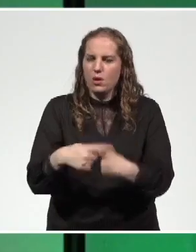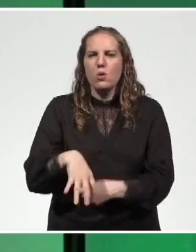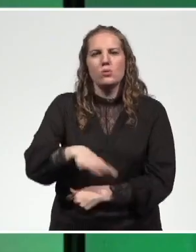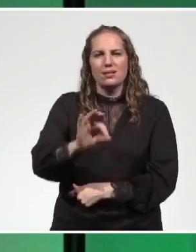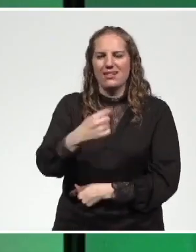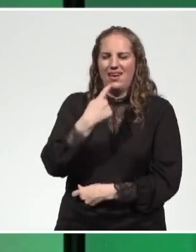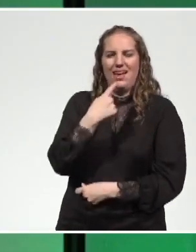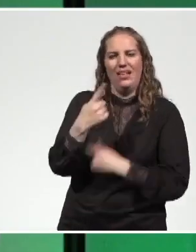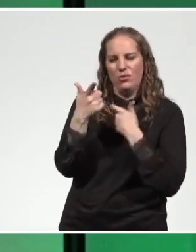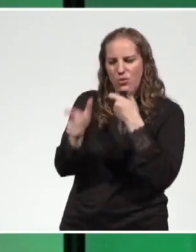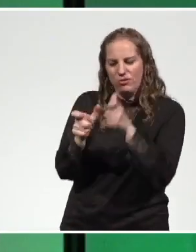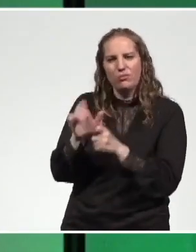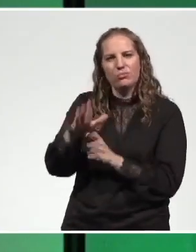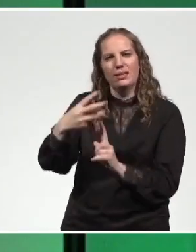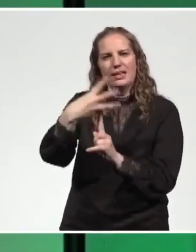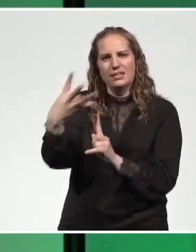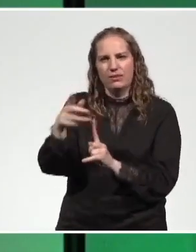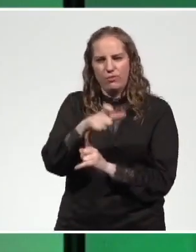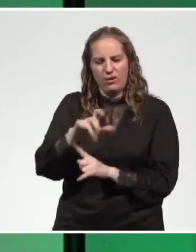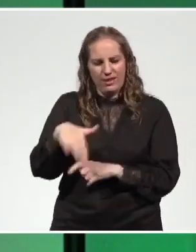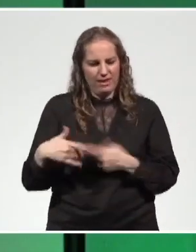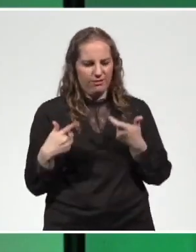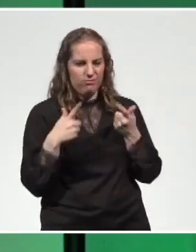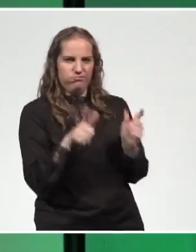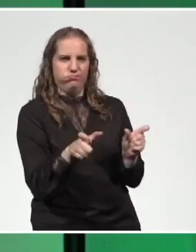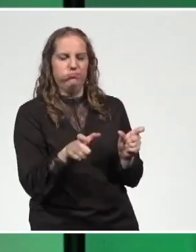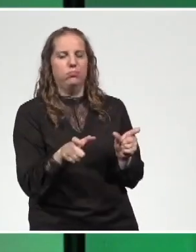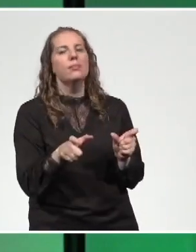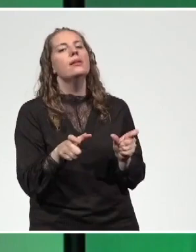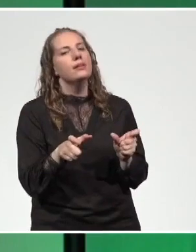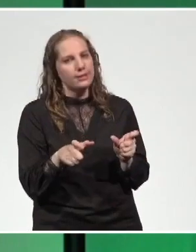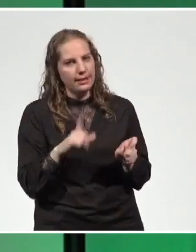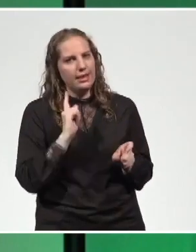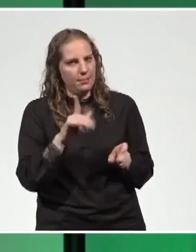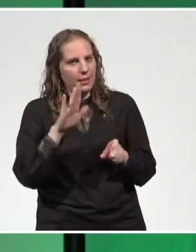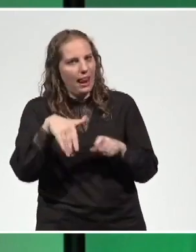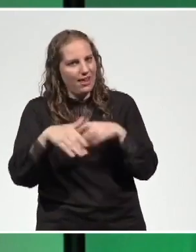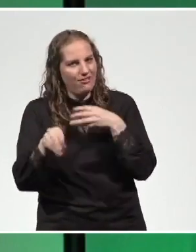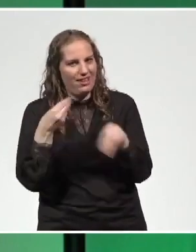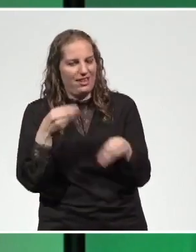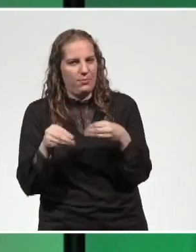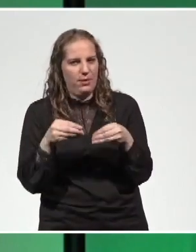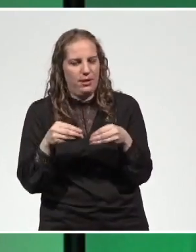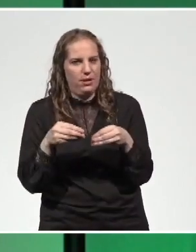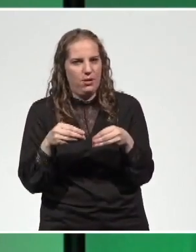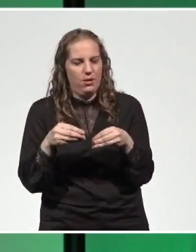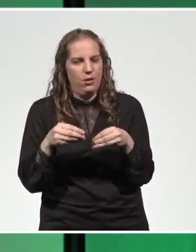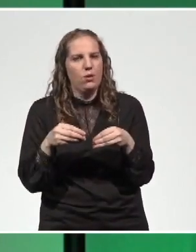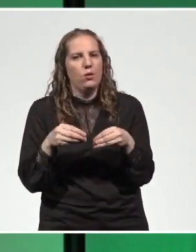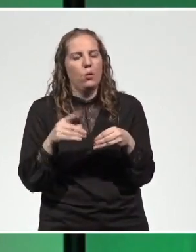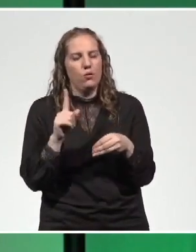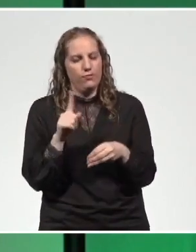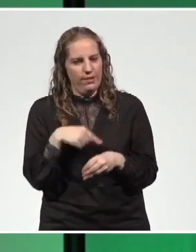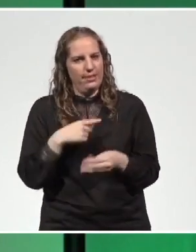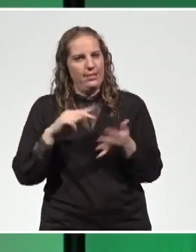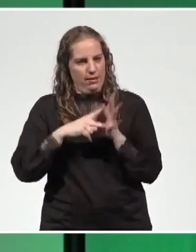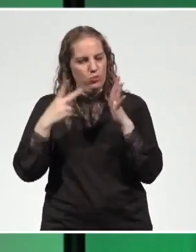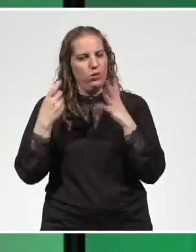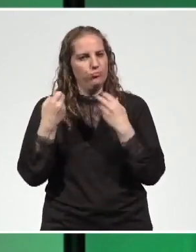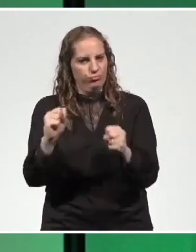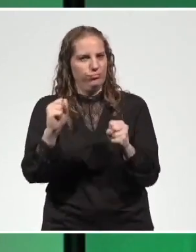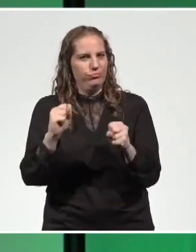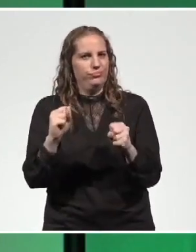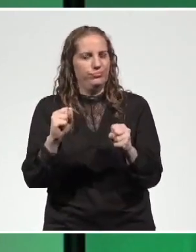hatursorðræðu gegn hinsegin fólki. Þar eru verkefni að vinna og þau verkefni vílum við ekki fyrir okkur í Vafki.